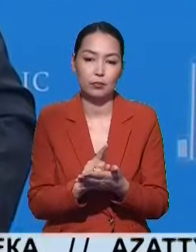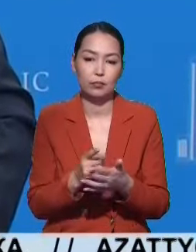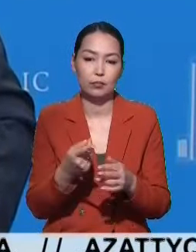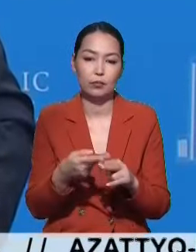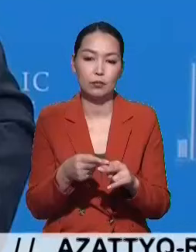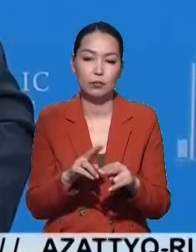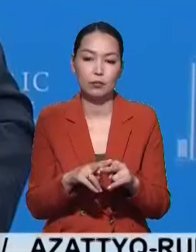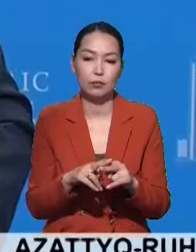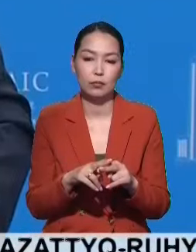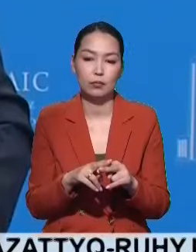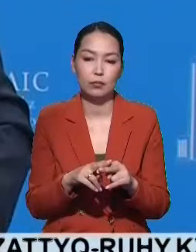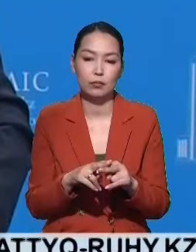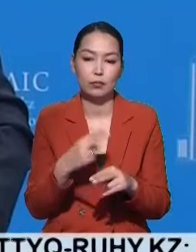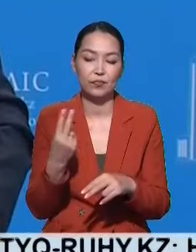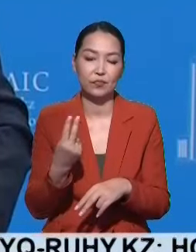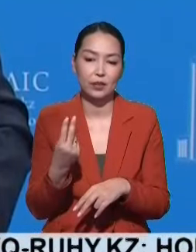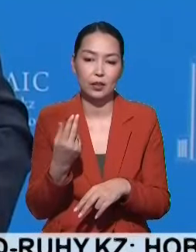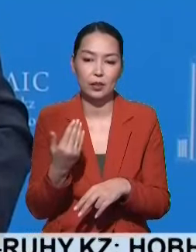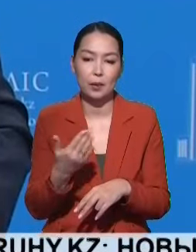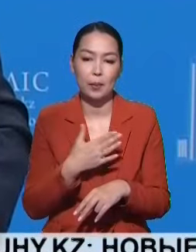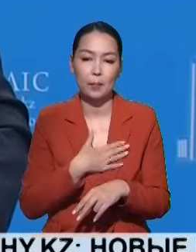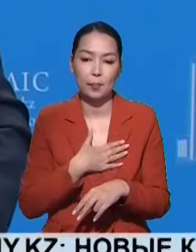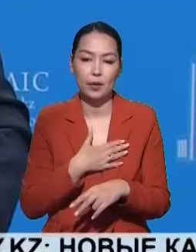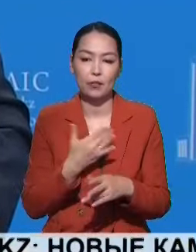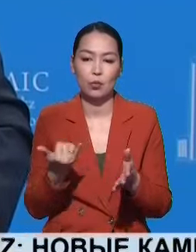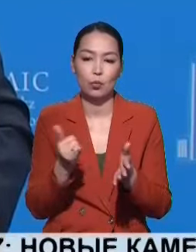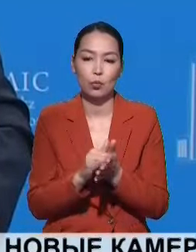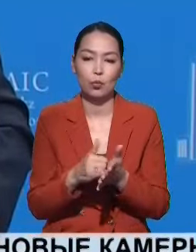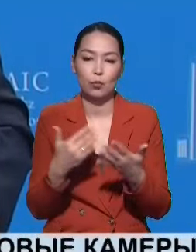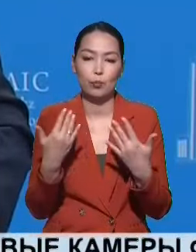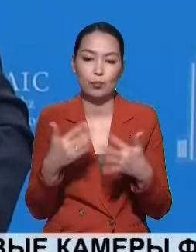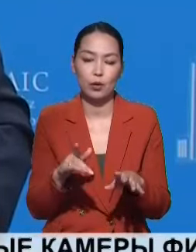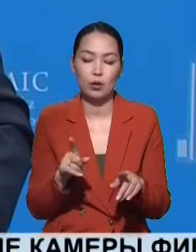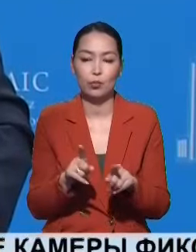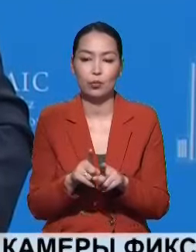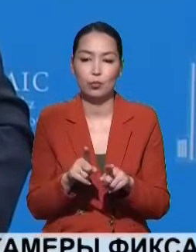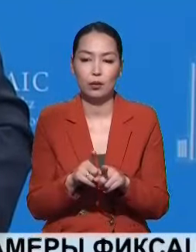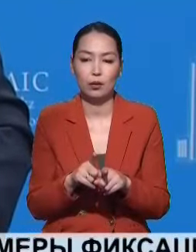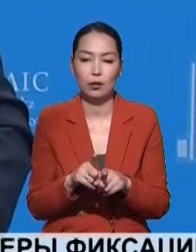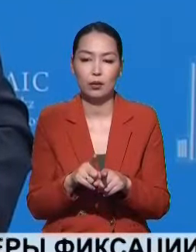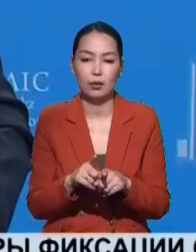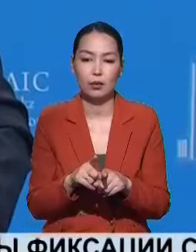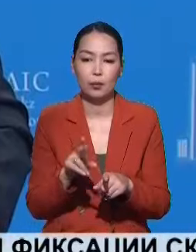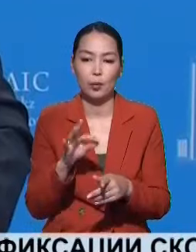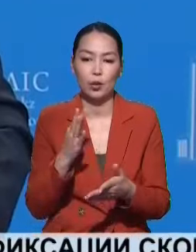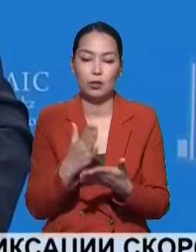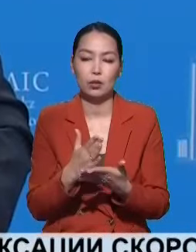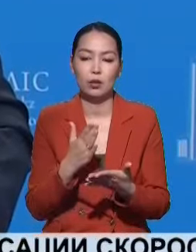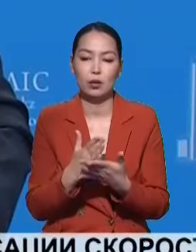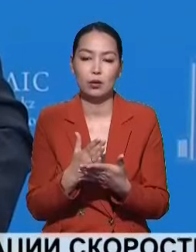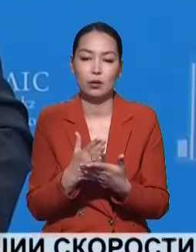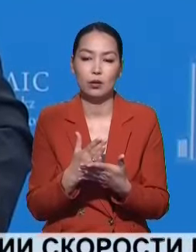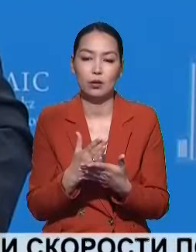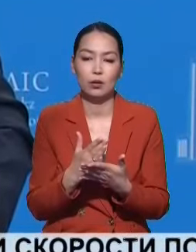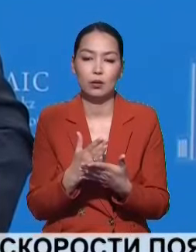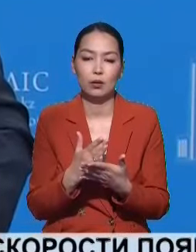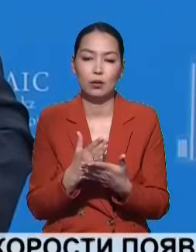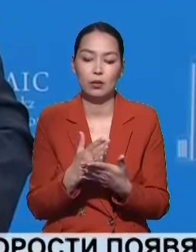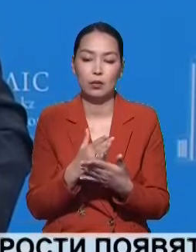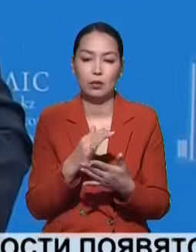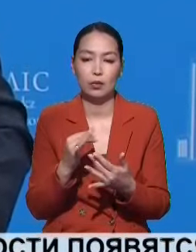первое. Второе, мы установили требования по наличию трудовых и